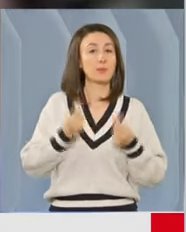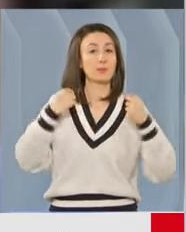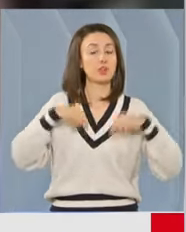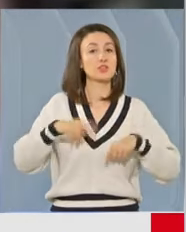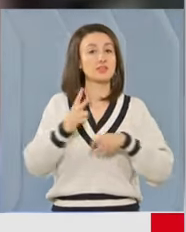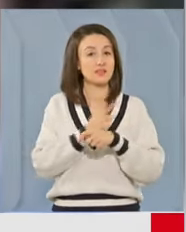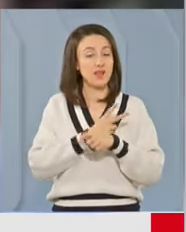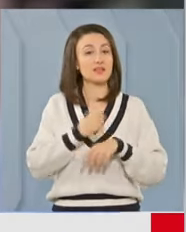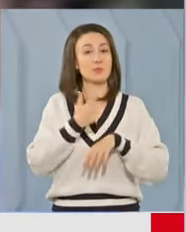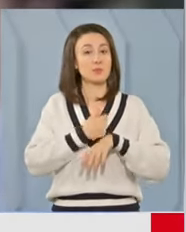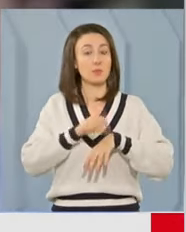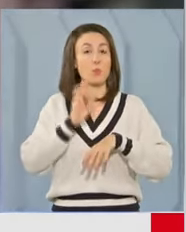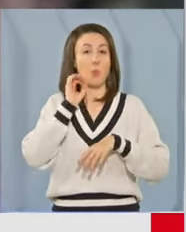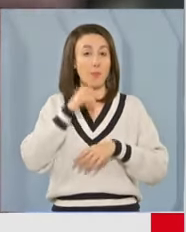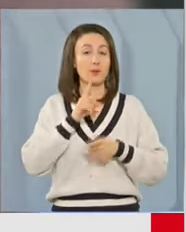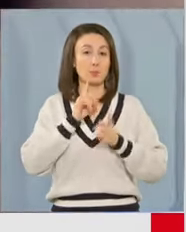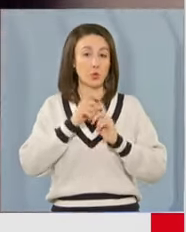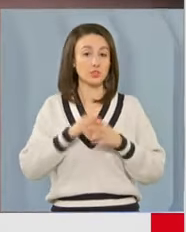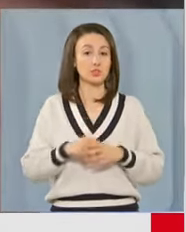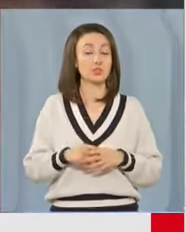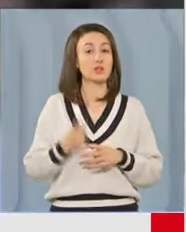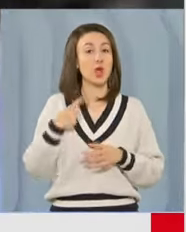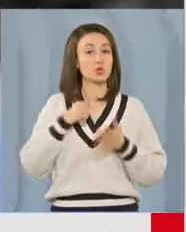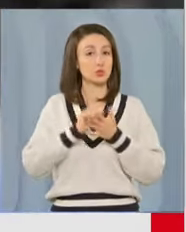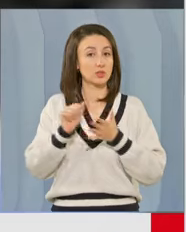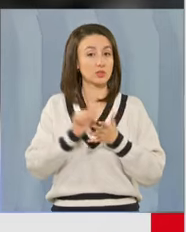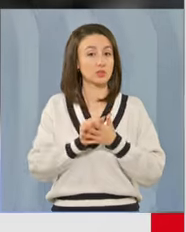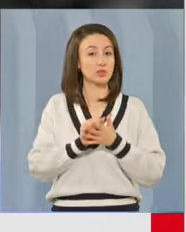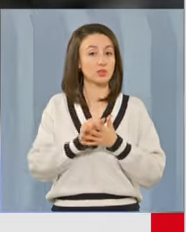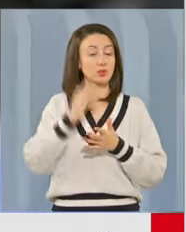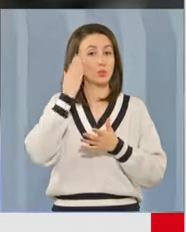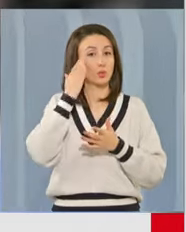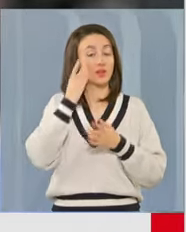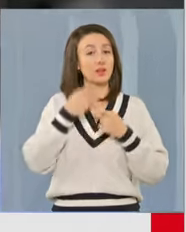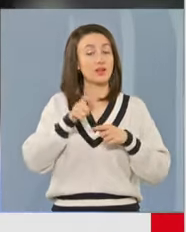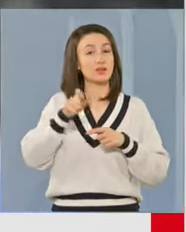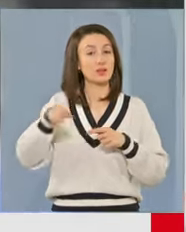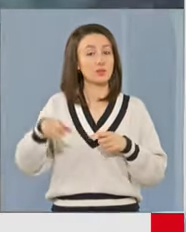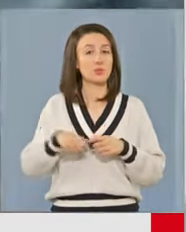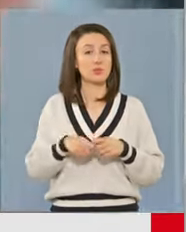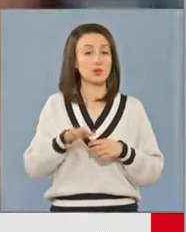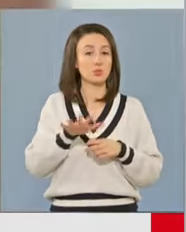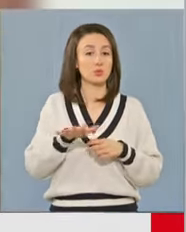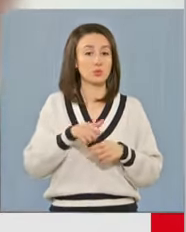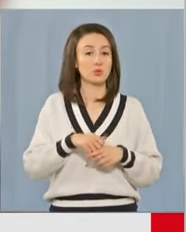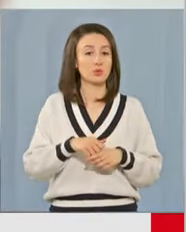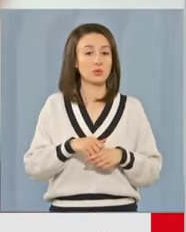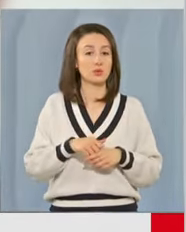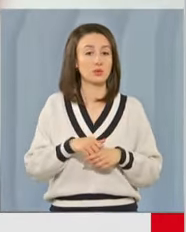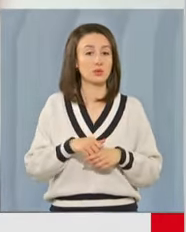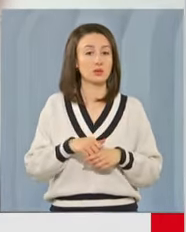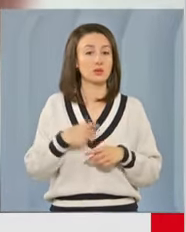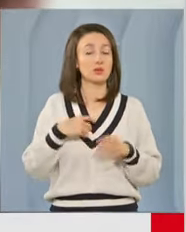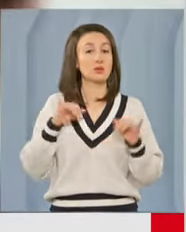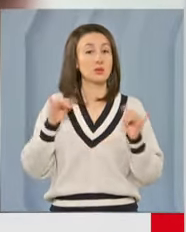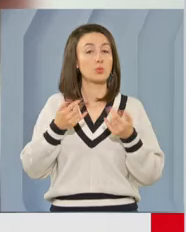de stat premieri oameni politici la jurnaliști cu notorietate și alte persoane publice se produc și